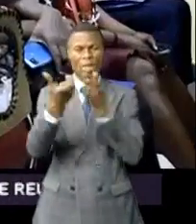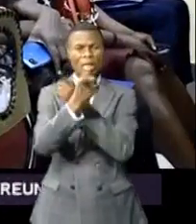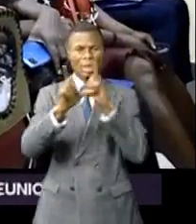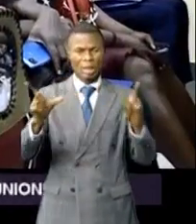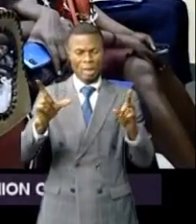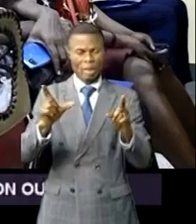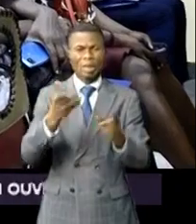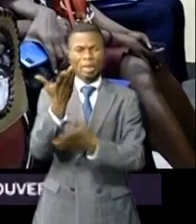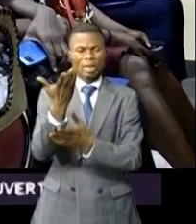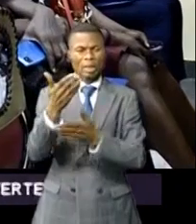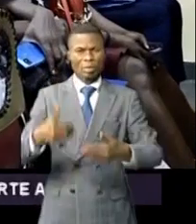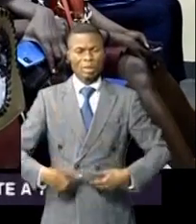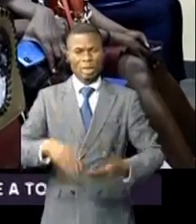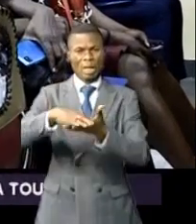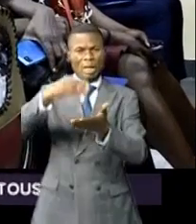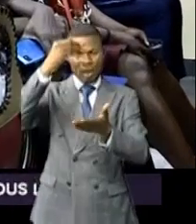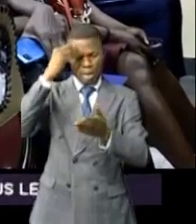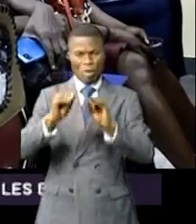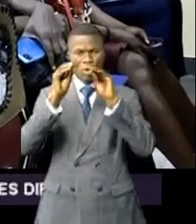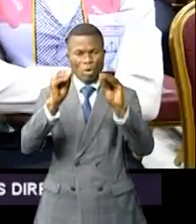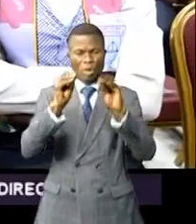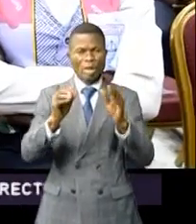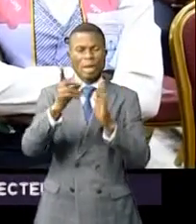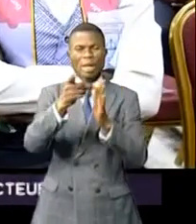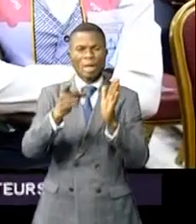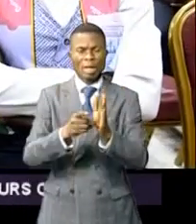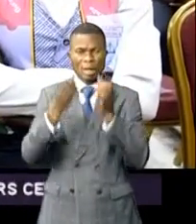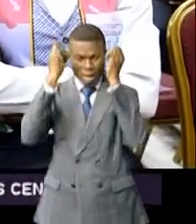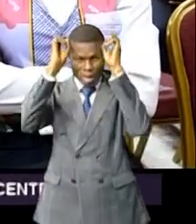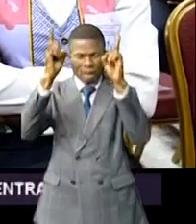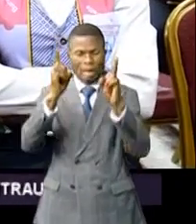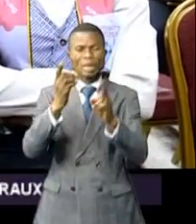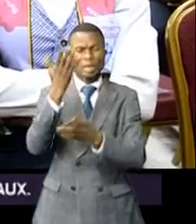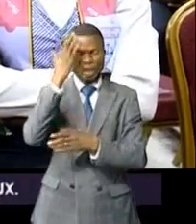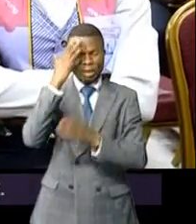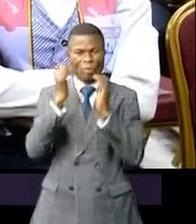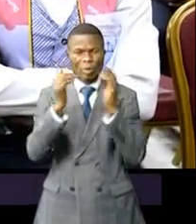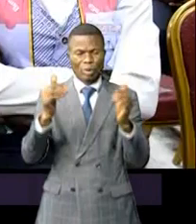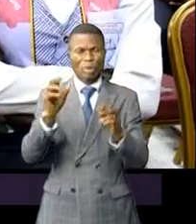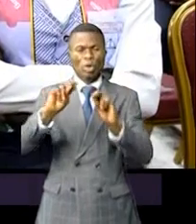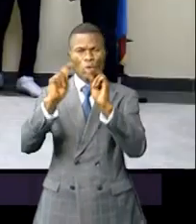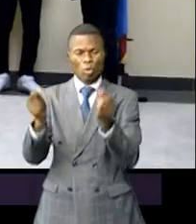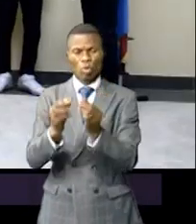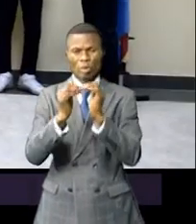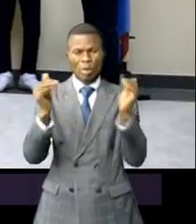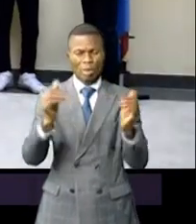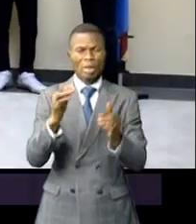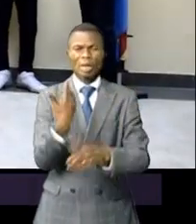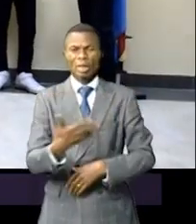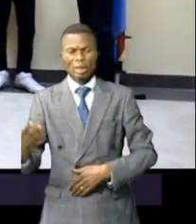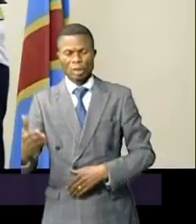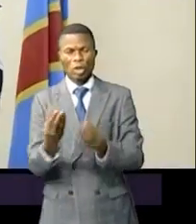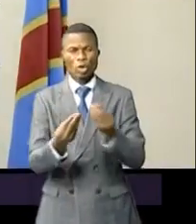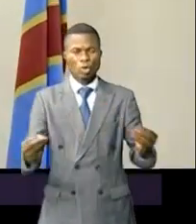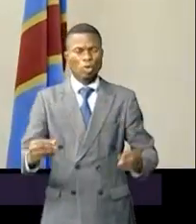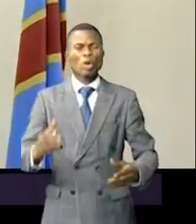pour attirer les jeunes élèves en leur enseignant des principes de l'éducation à la paix, en utilisant les clubs de paix comme instrument de résolution